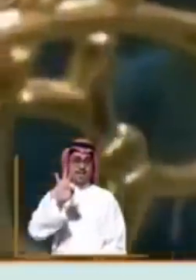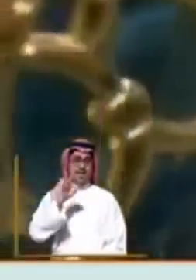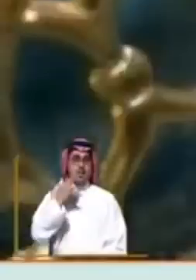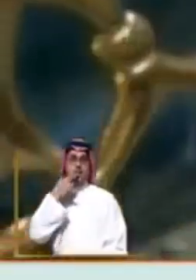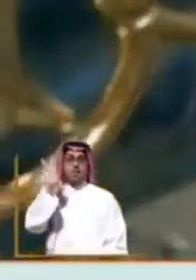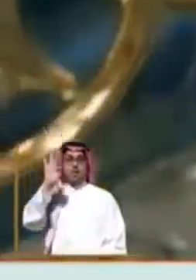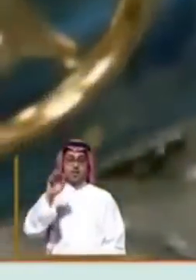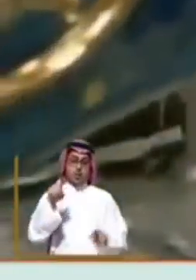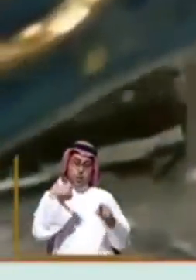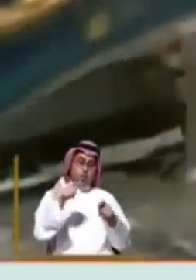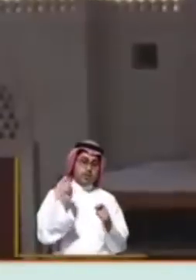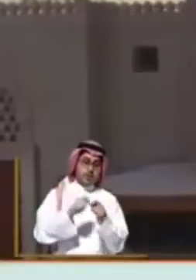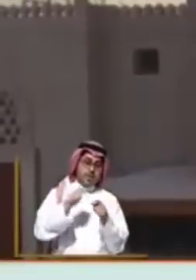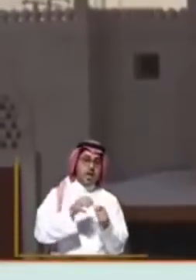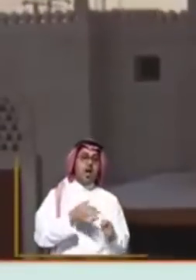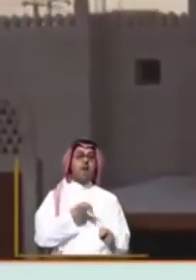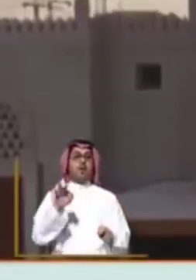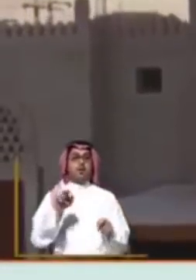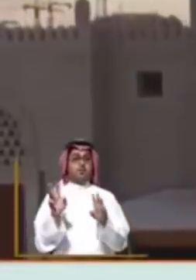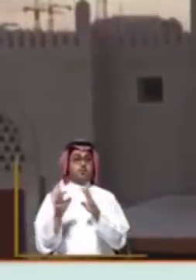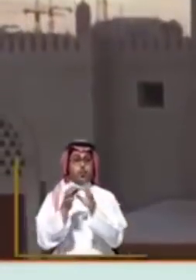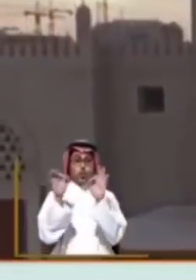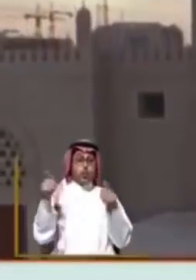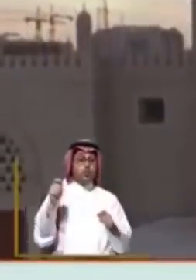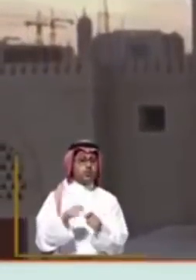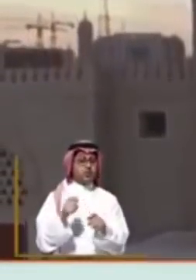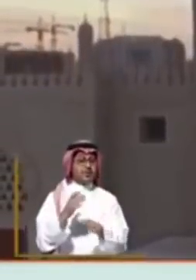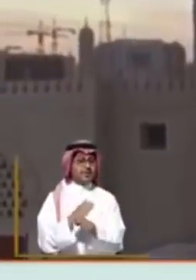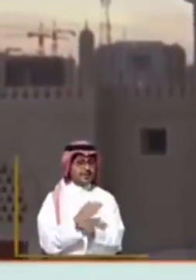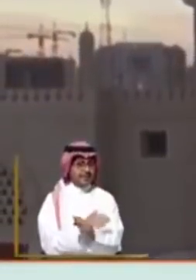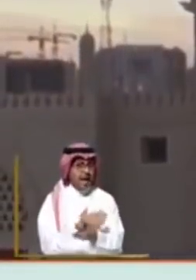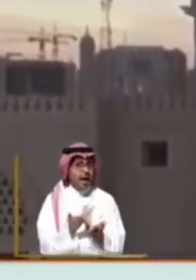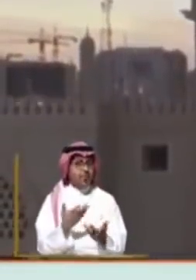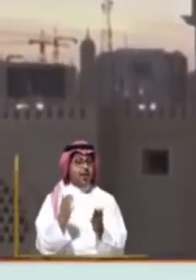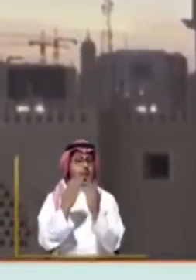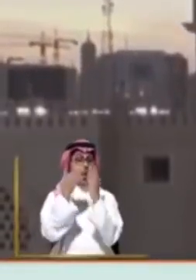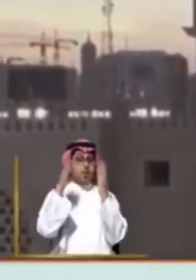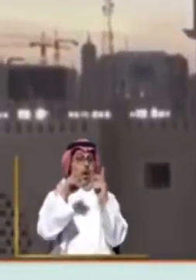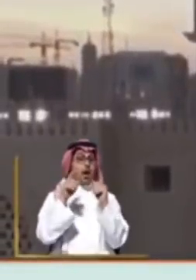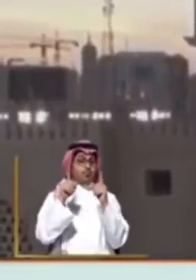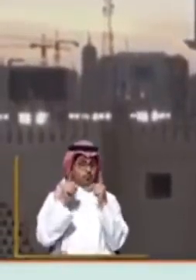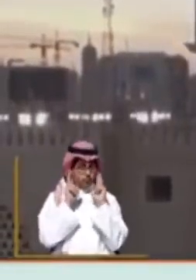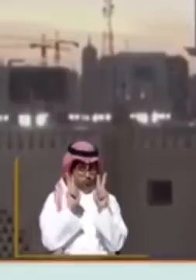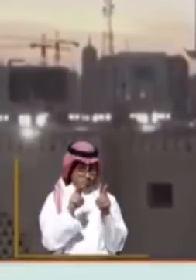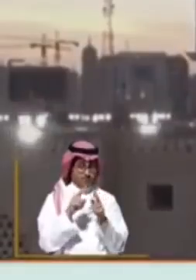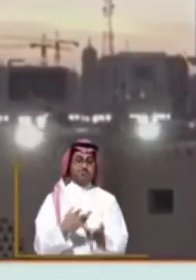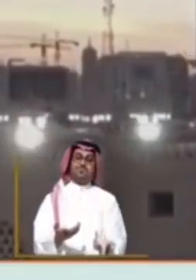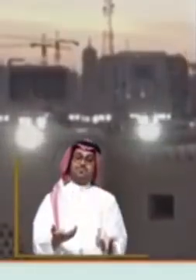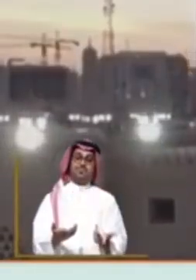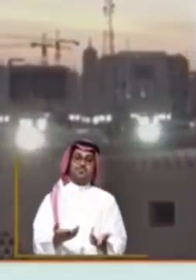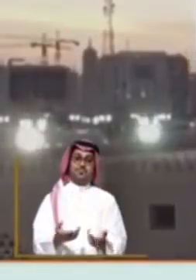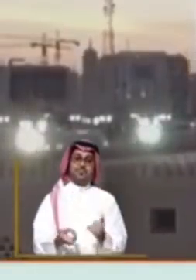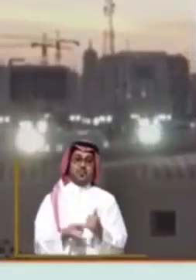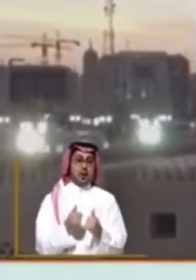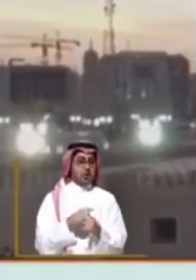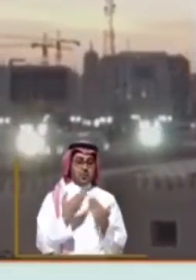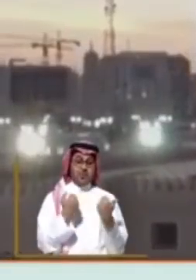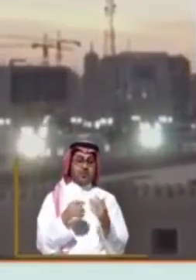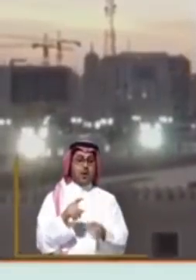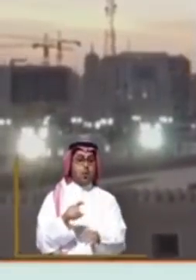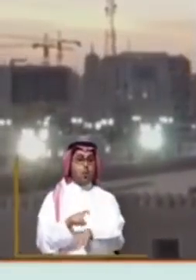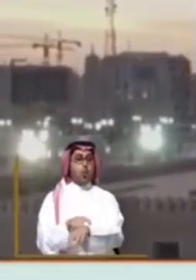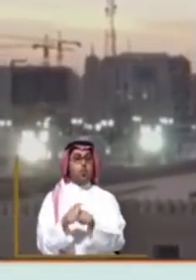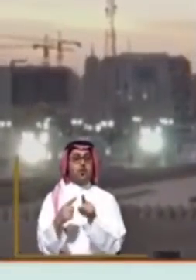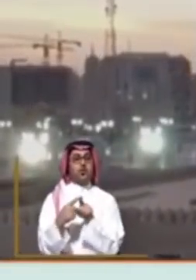تركيبها. للمسجد النبوي العديد من المعالم والشواهد التاريخية التي رعيت وتطورت على مر